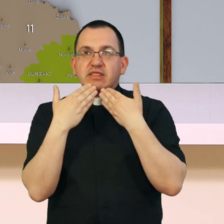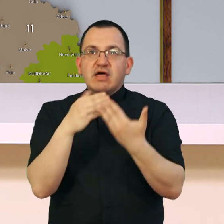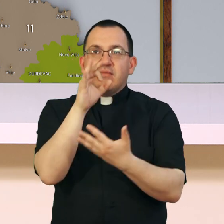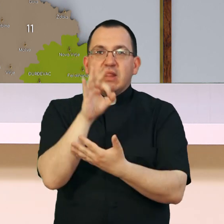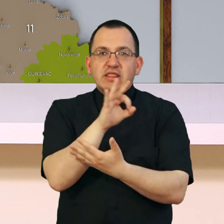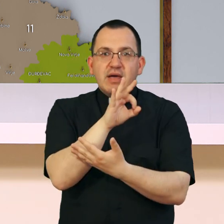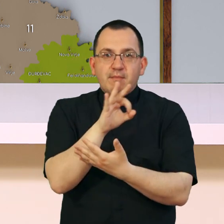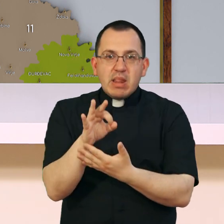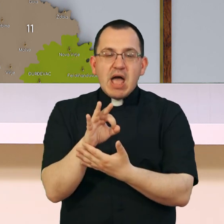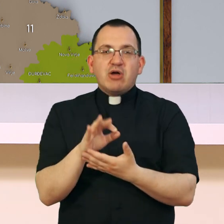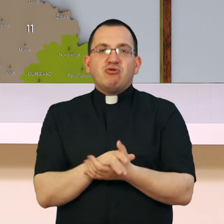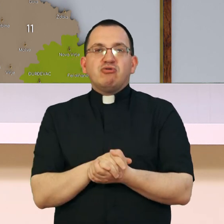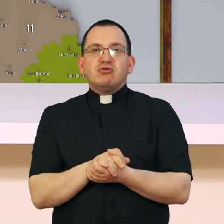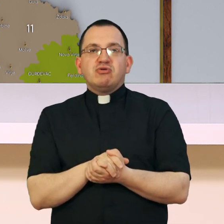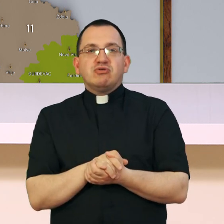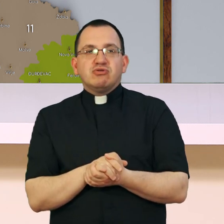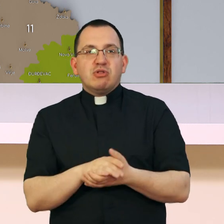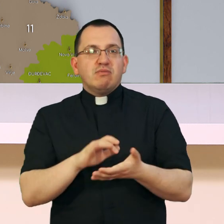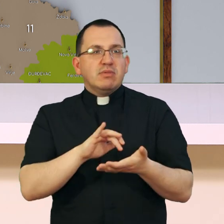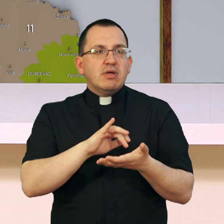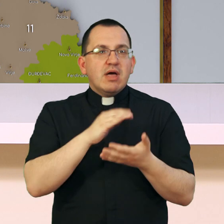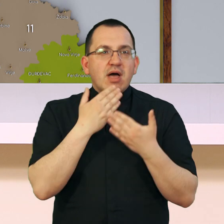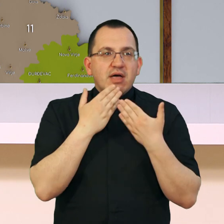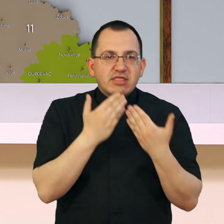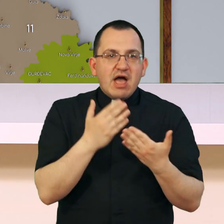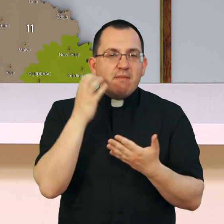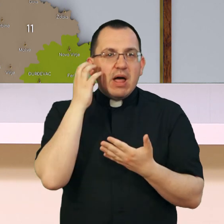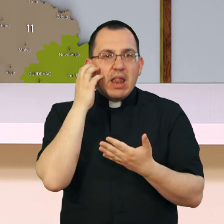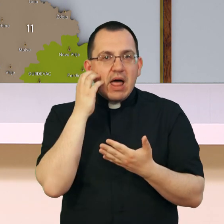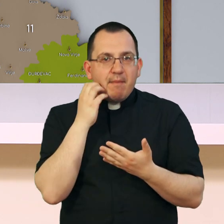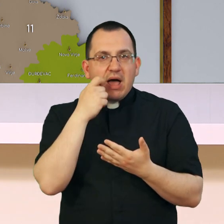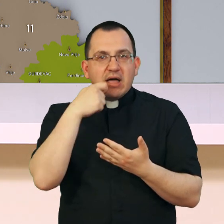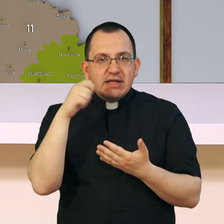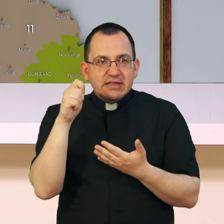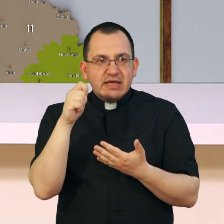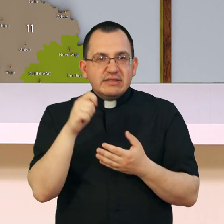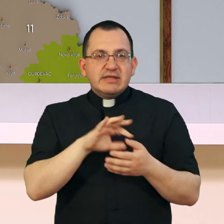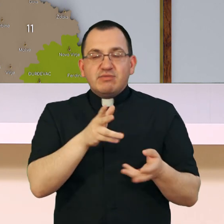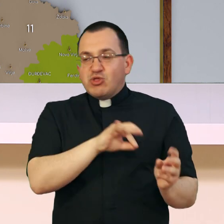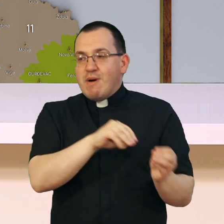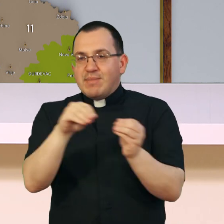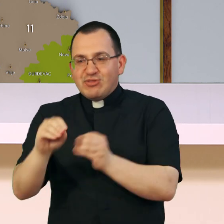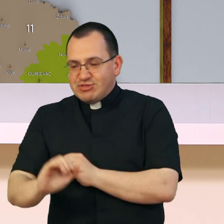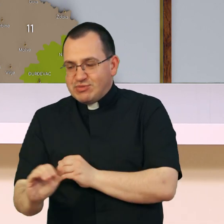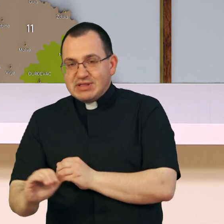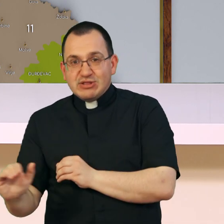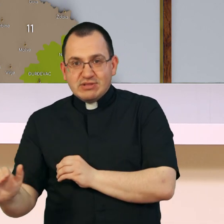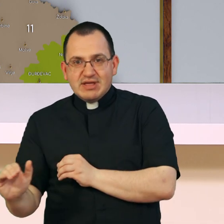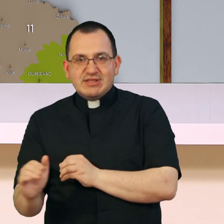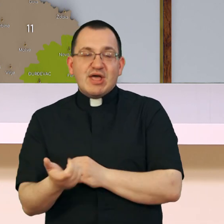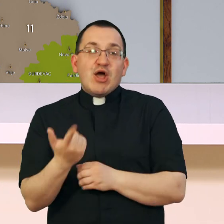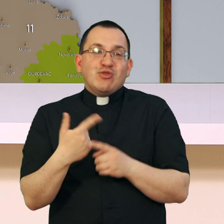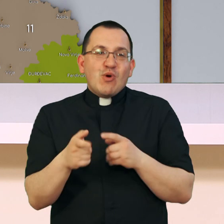primili od naših roditelja, djedova i baka i koje prenosimo na svoju djecu i unuke, jer od koljena do